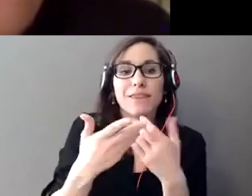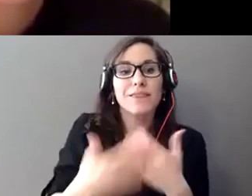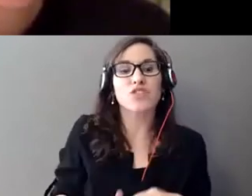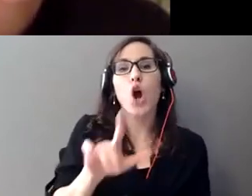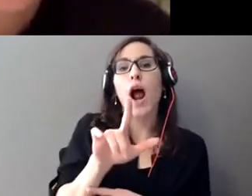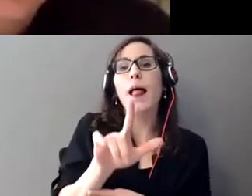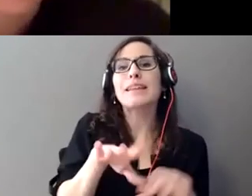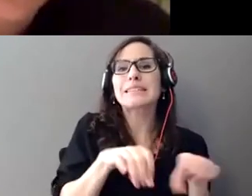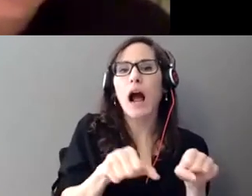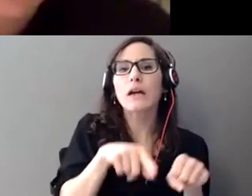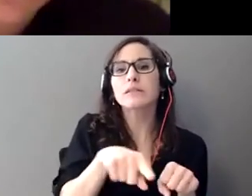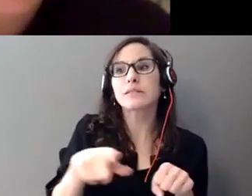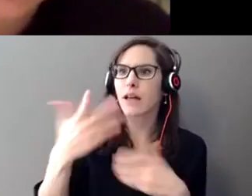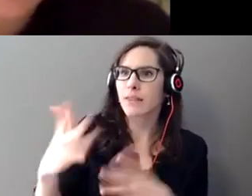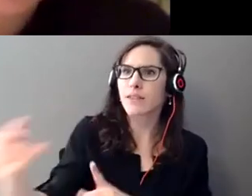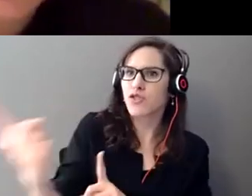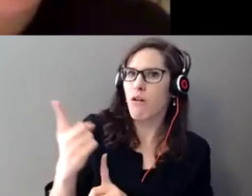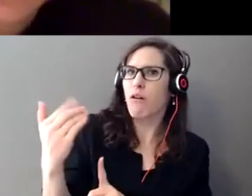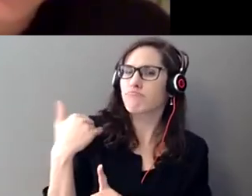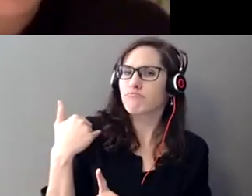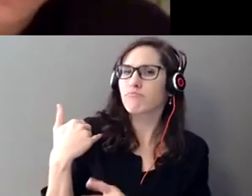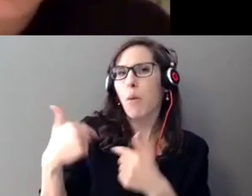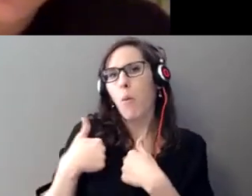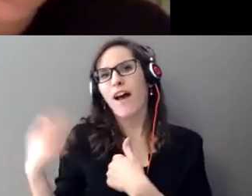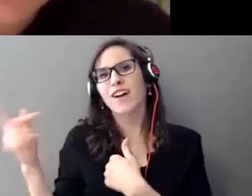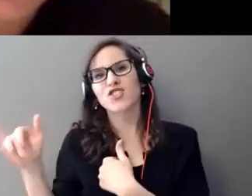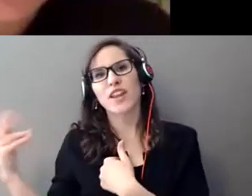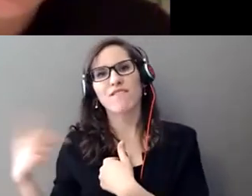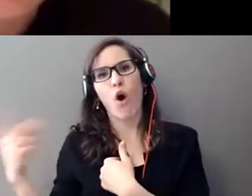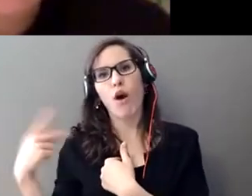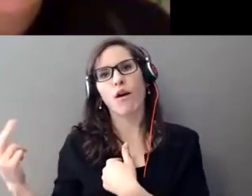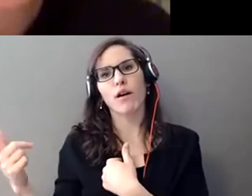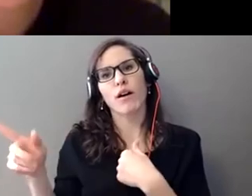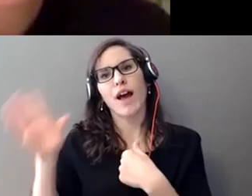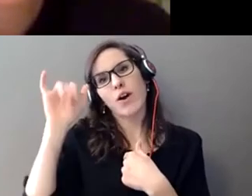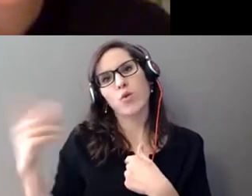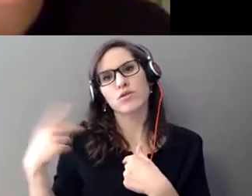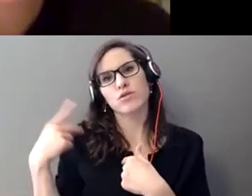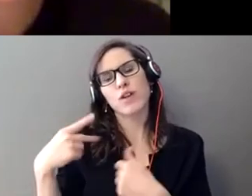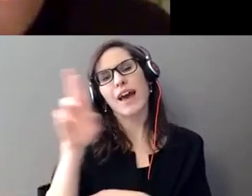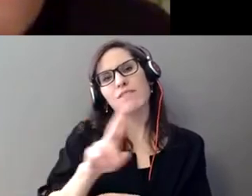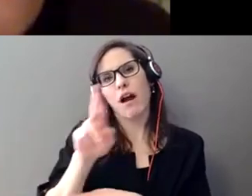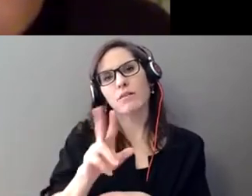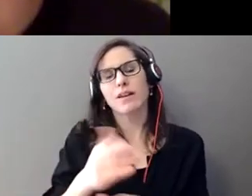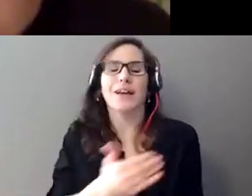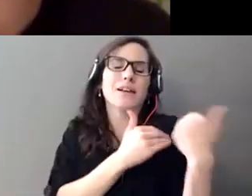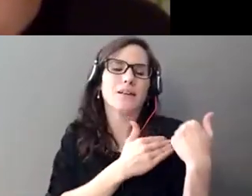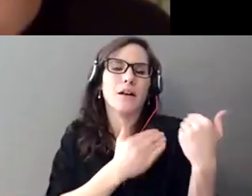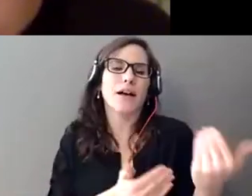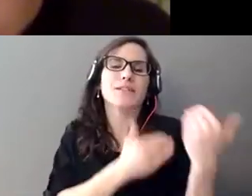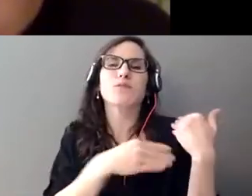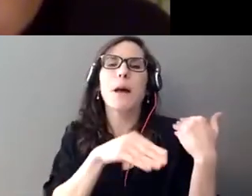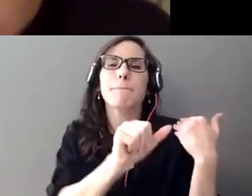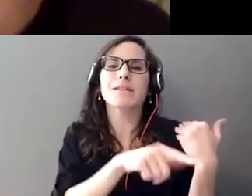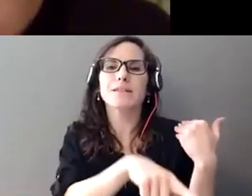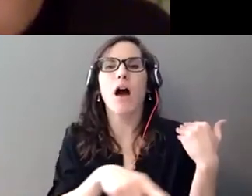qui viennent nous solliciter Jennifer et moi en tant que référente responsable du master référent handicap oui je crois qu'il y a